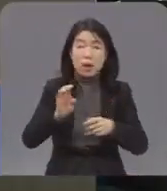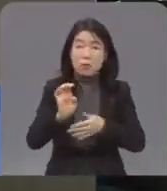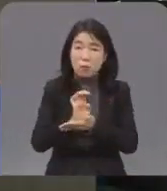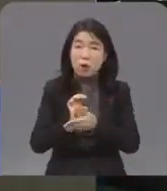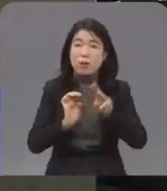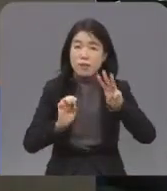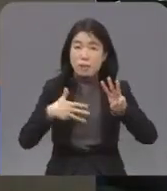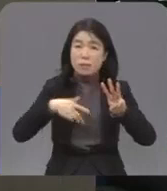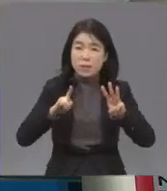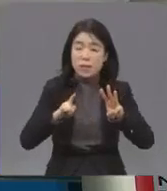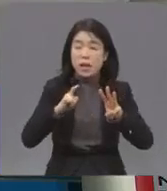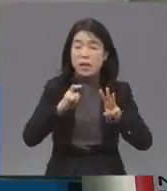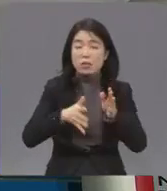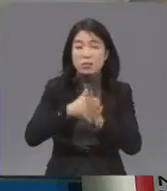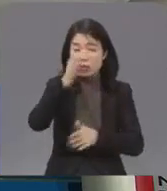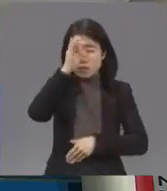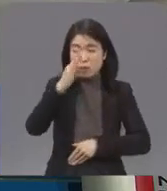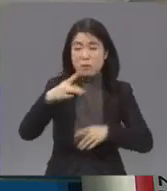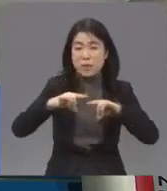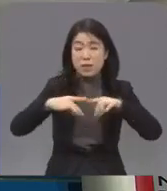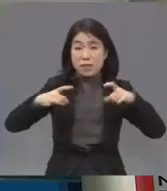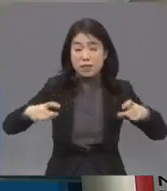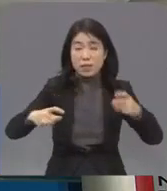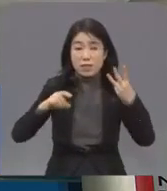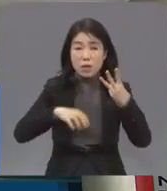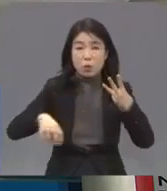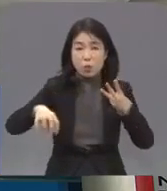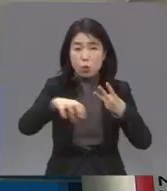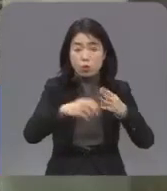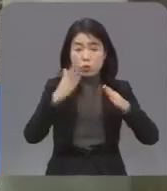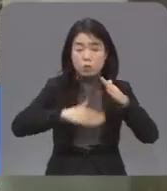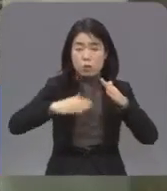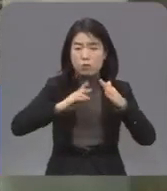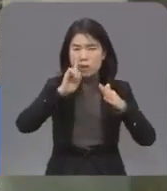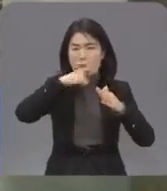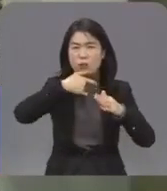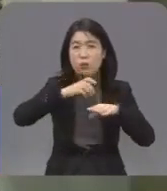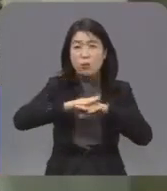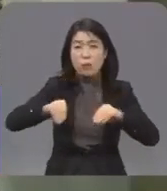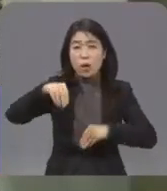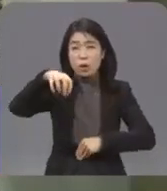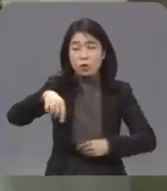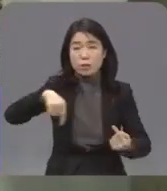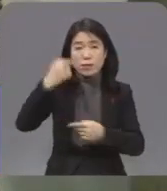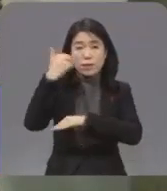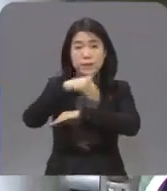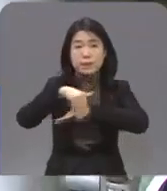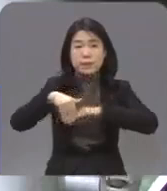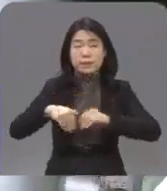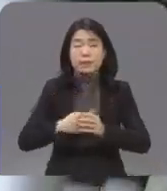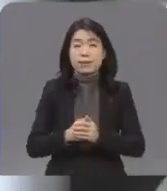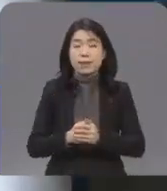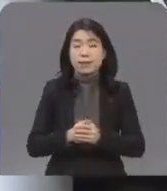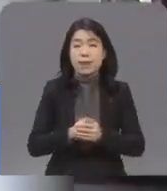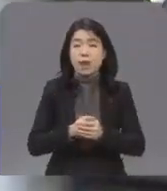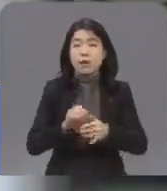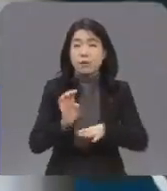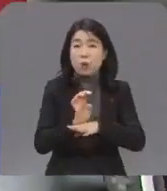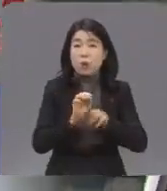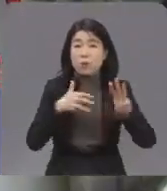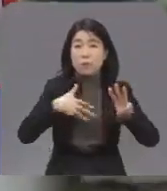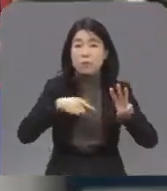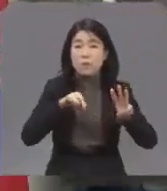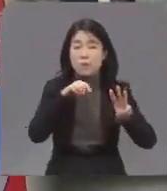3차, 도시첨단 에너지밸리 등 3곳에서 공공폐수 처리장을 운영할 계획입니다. 평동 3차